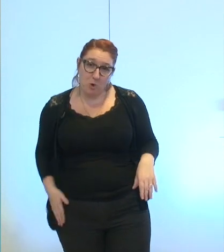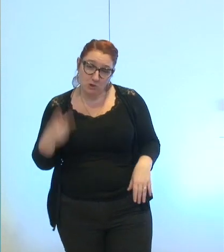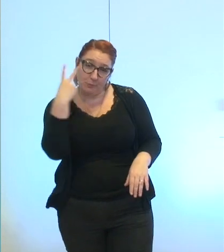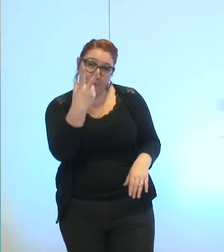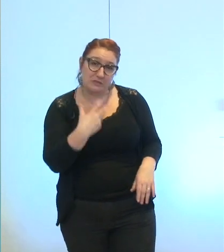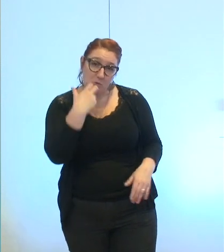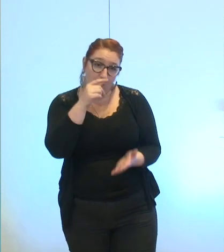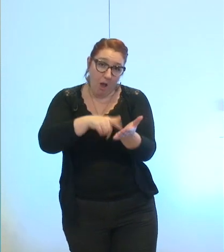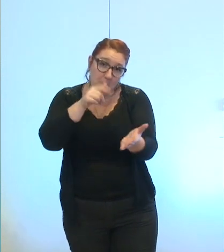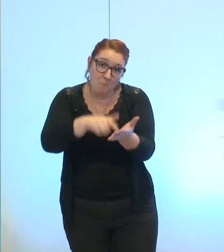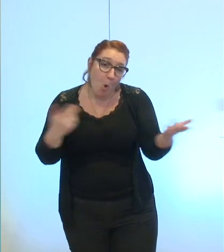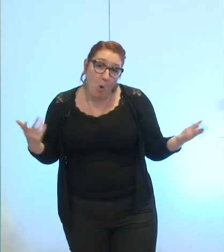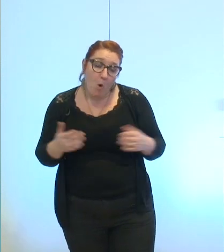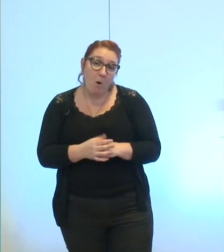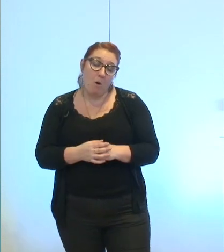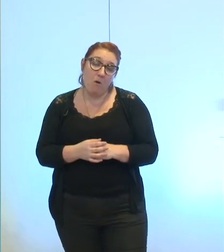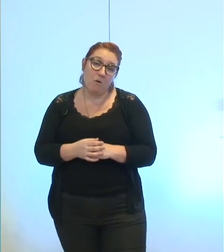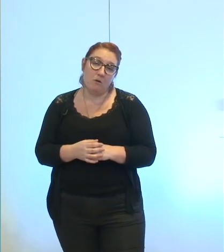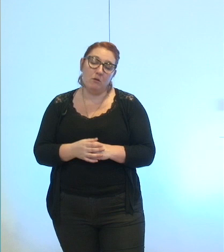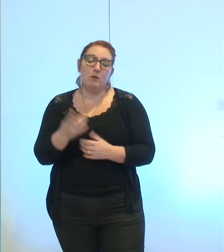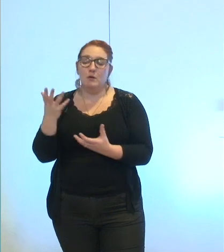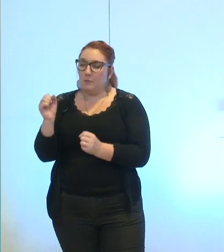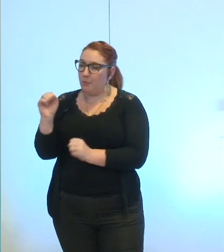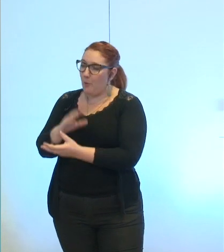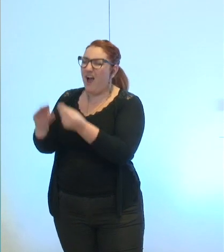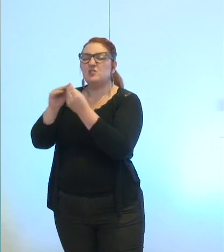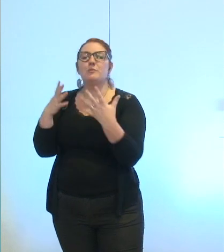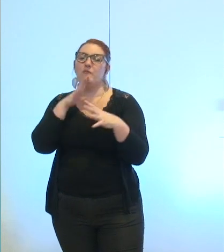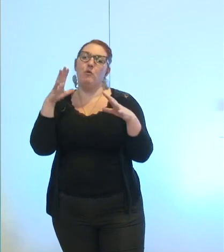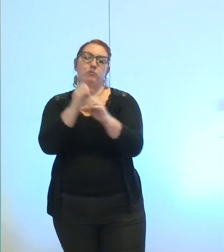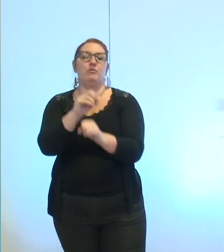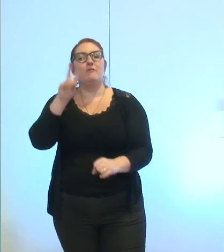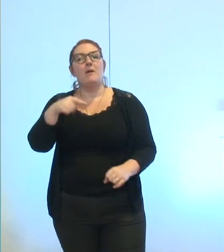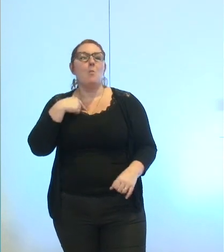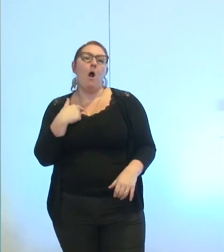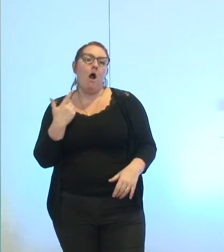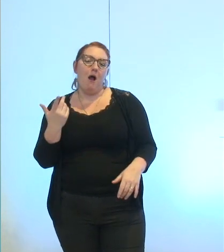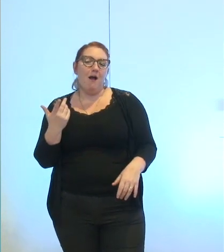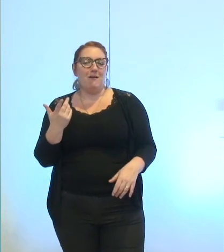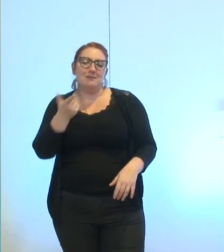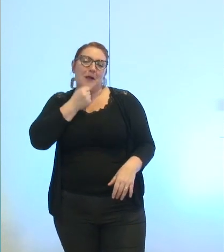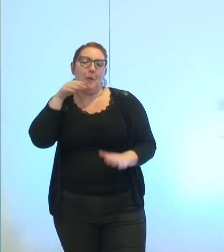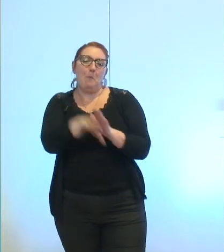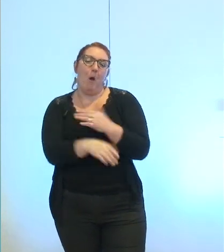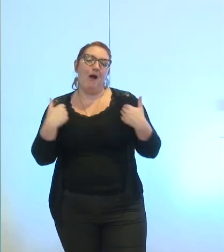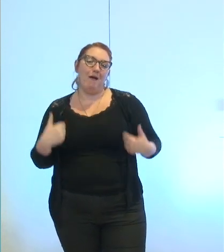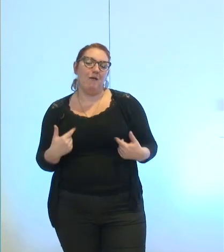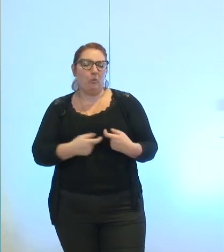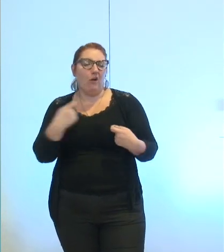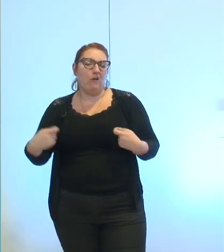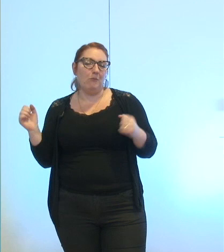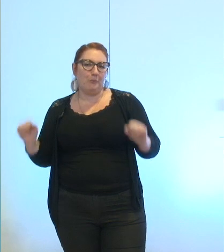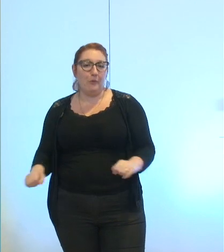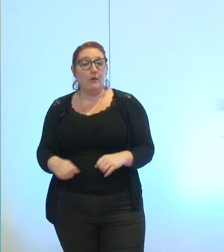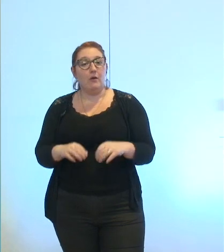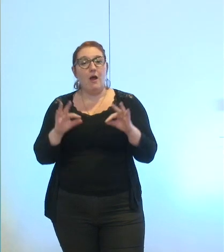aurait pu aussi ajouter mais il a voulu faire court moi je suis moins moins clément euh les indemnités pour frais